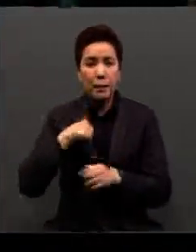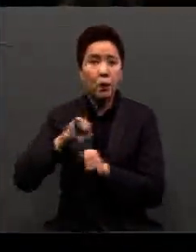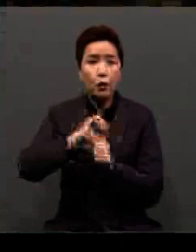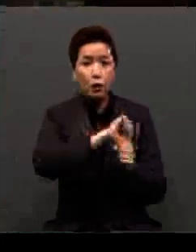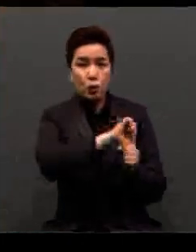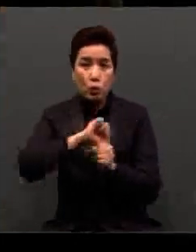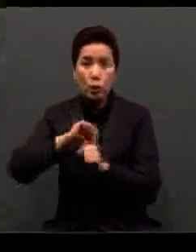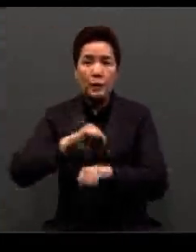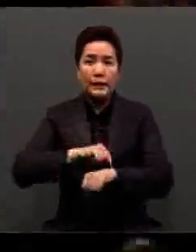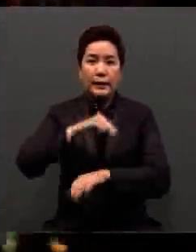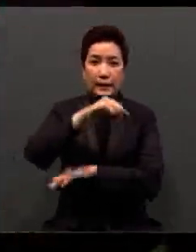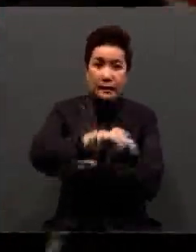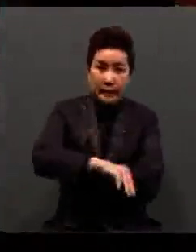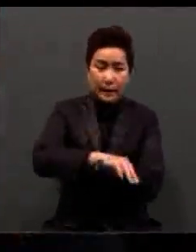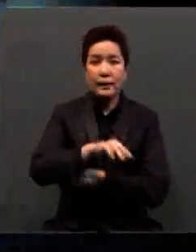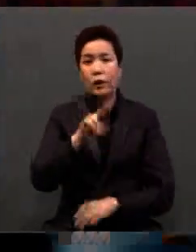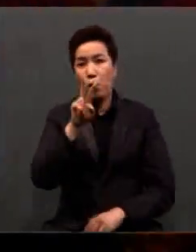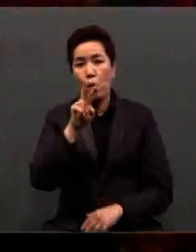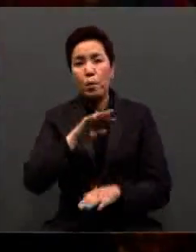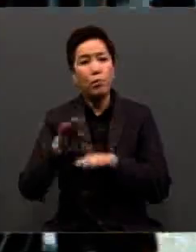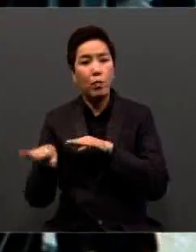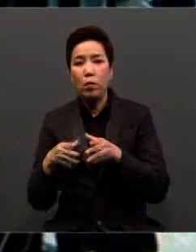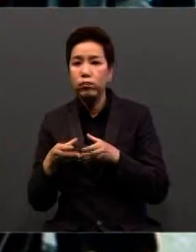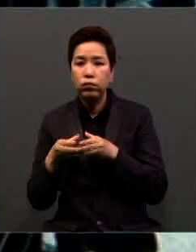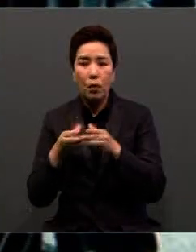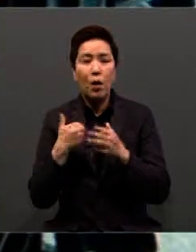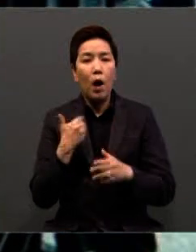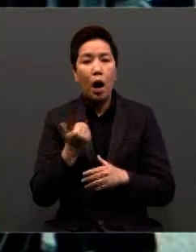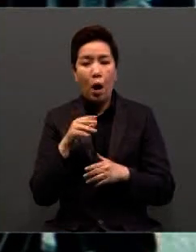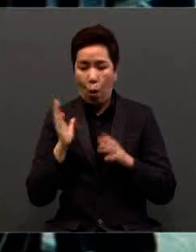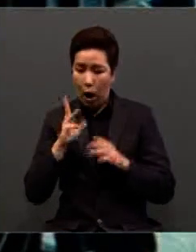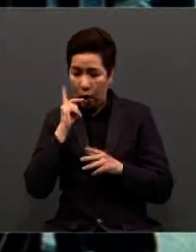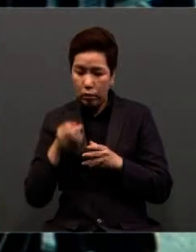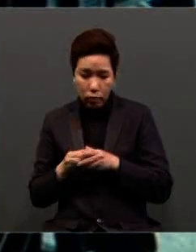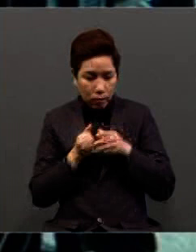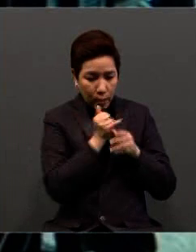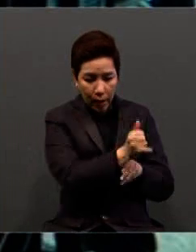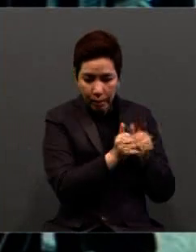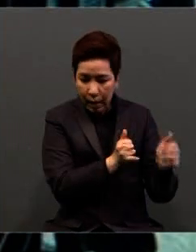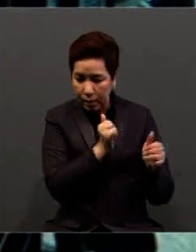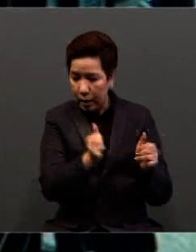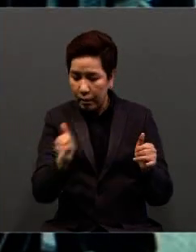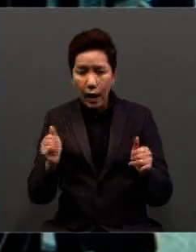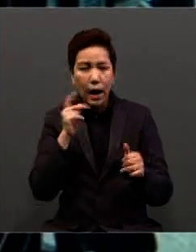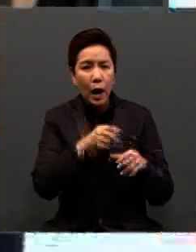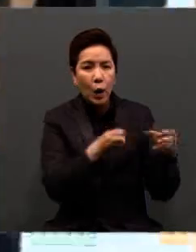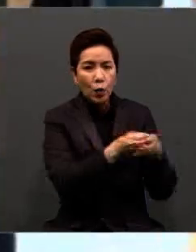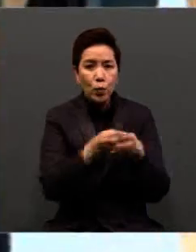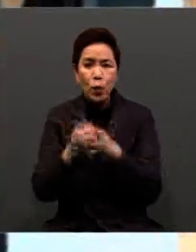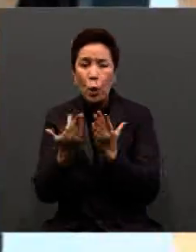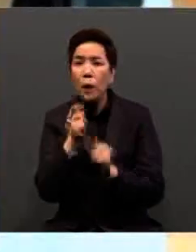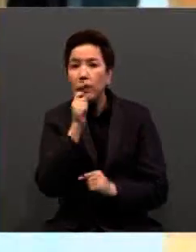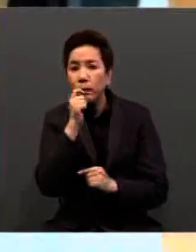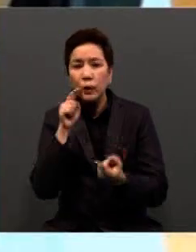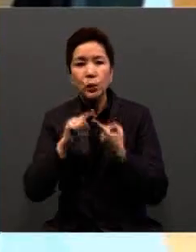ในเวลา 14:00นวันนี้สื่อมวลชนเองนะครับก็กระจายไปตามพรรคต่างๆนะครับก็มาปักหลักรอสัมภาษณ์แกน